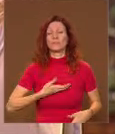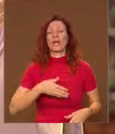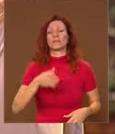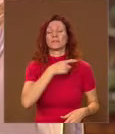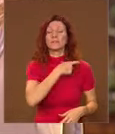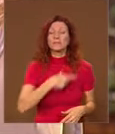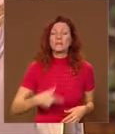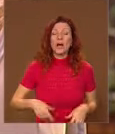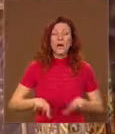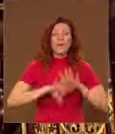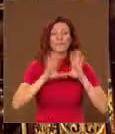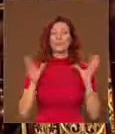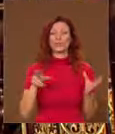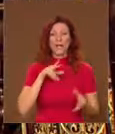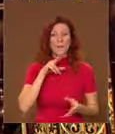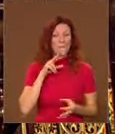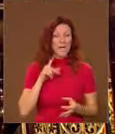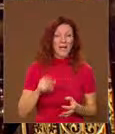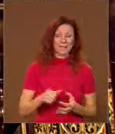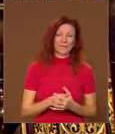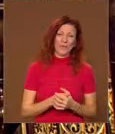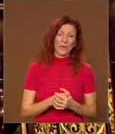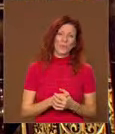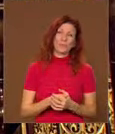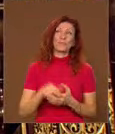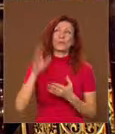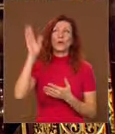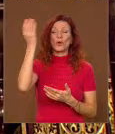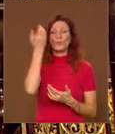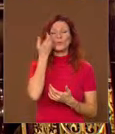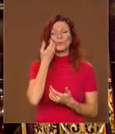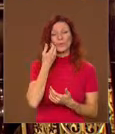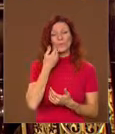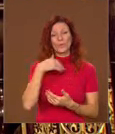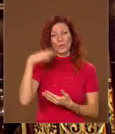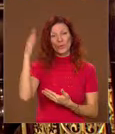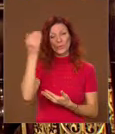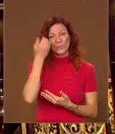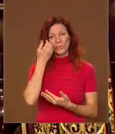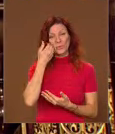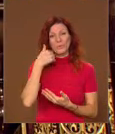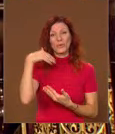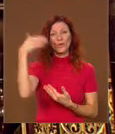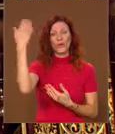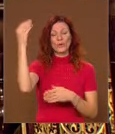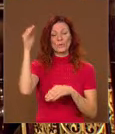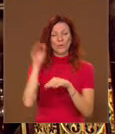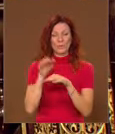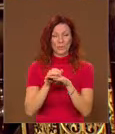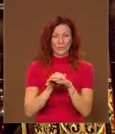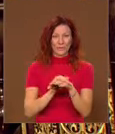наше братство Христа. Господи помилуй, Господи помилуй, Господи помилуй.